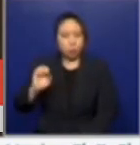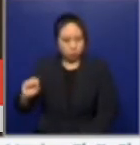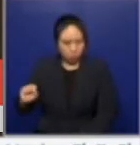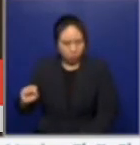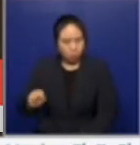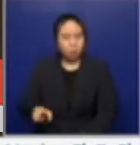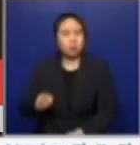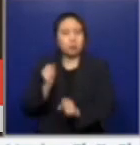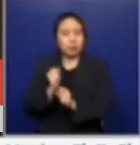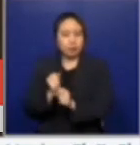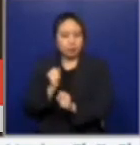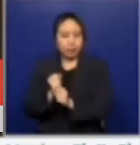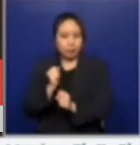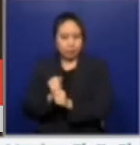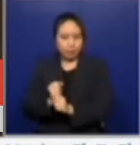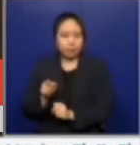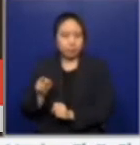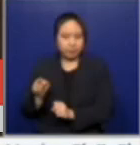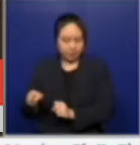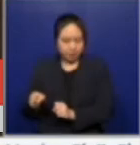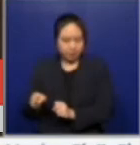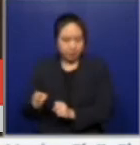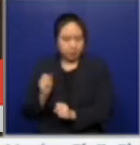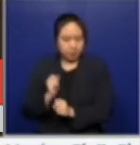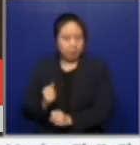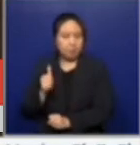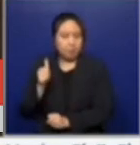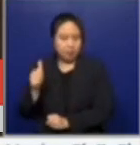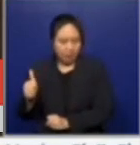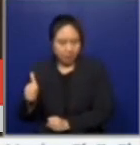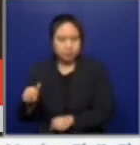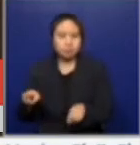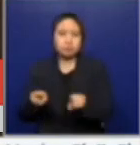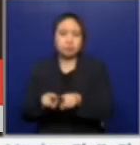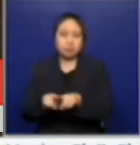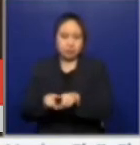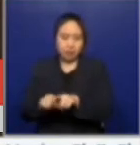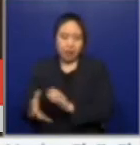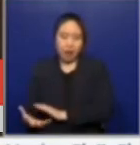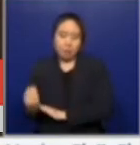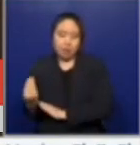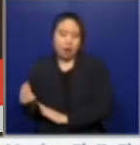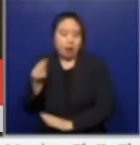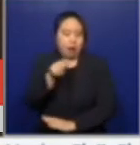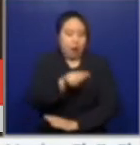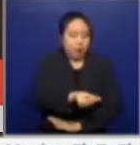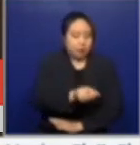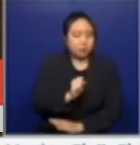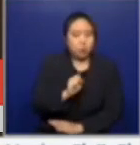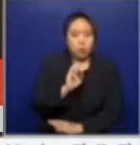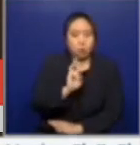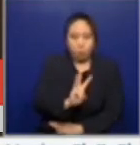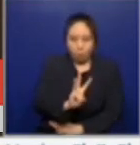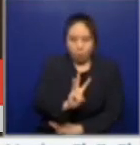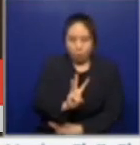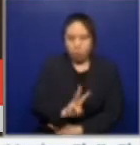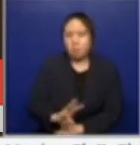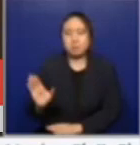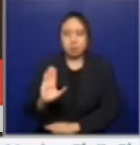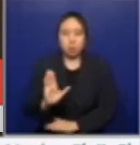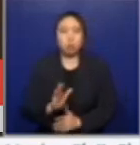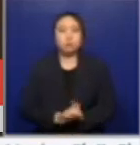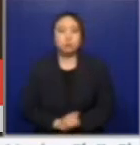ำเนินการได้โดยไม่จำเป็นต้องบัญญัติให้อำนาจแก่วุฒิสมาชิกไว้เป็นการเฉพาะดังกล่า